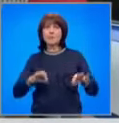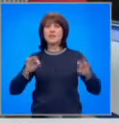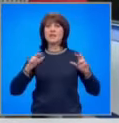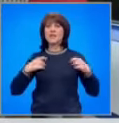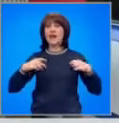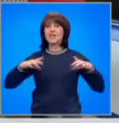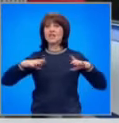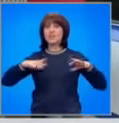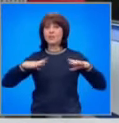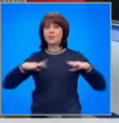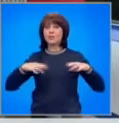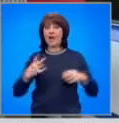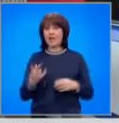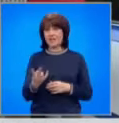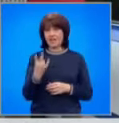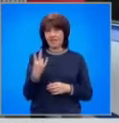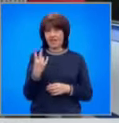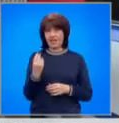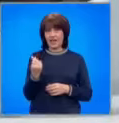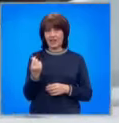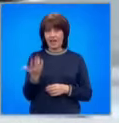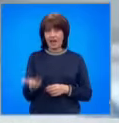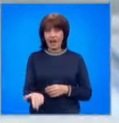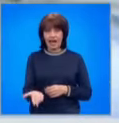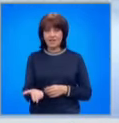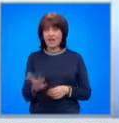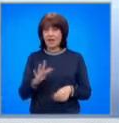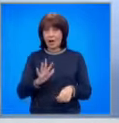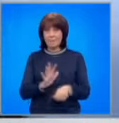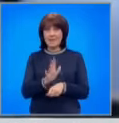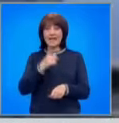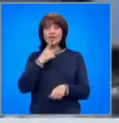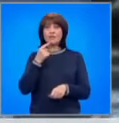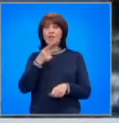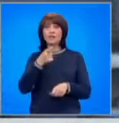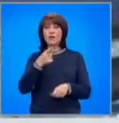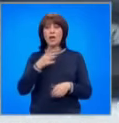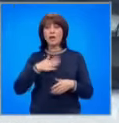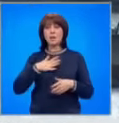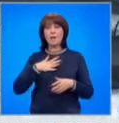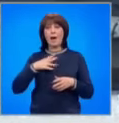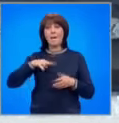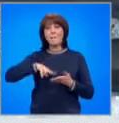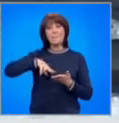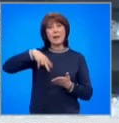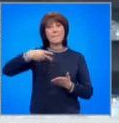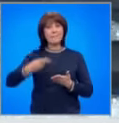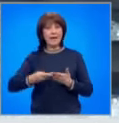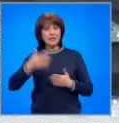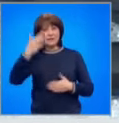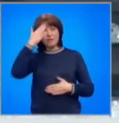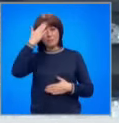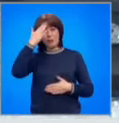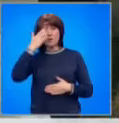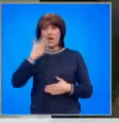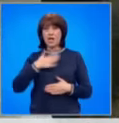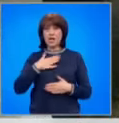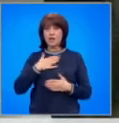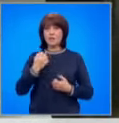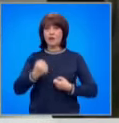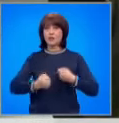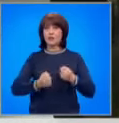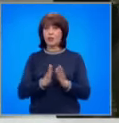ниска парична гаранция от 2000 лева и как така от 15 години е епилептик и в 13 от тях има шофьорска книжка.